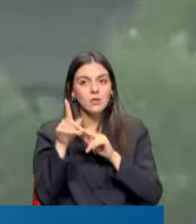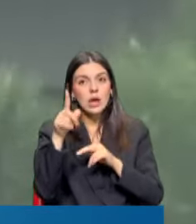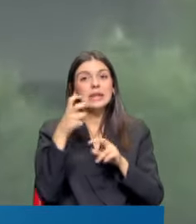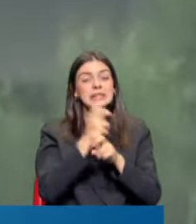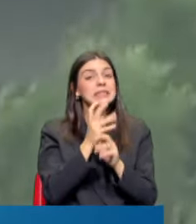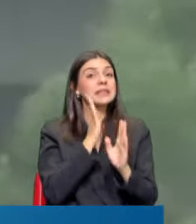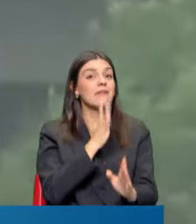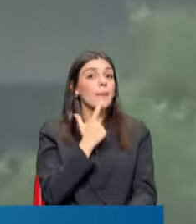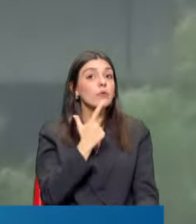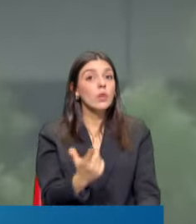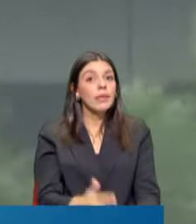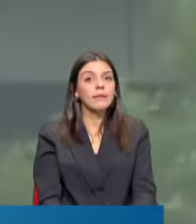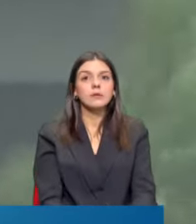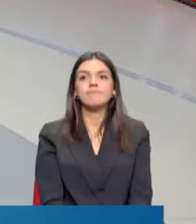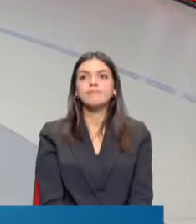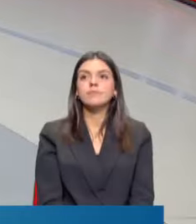açıkladı.